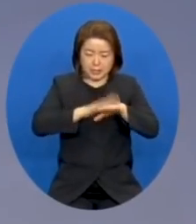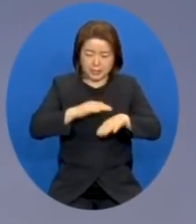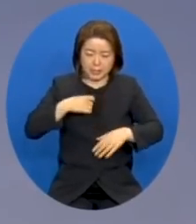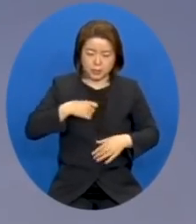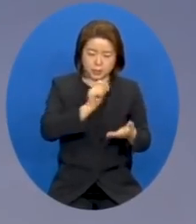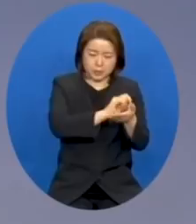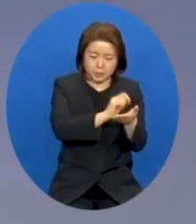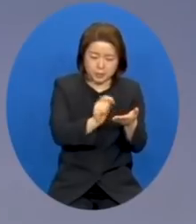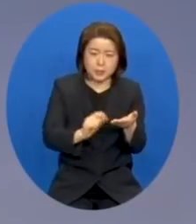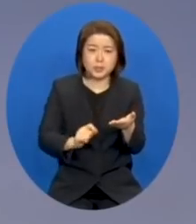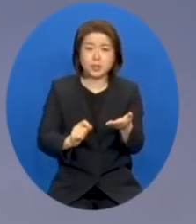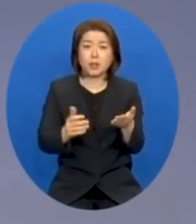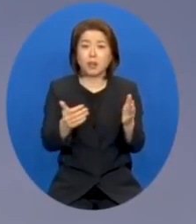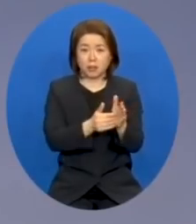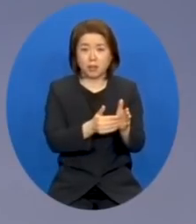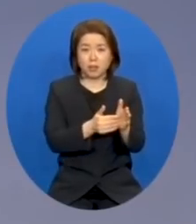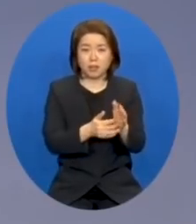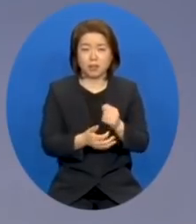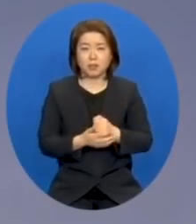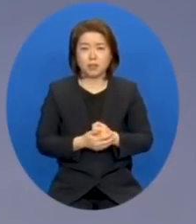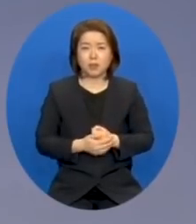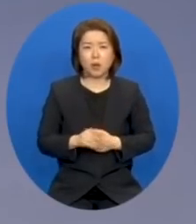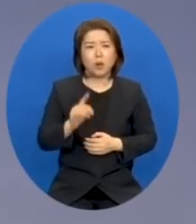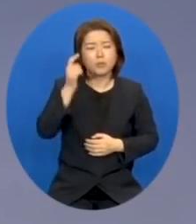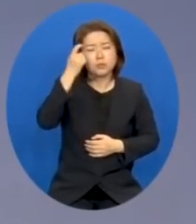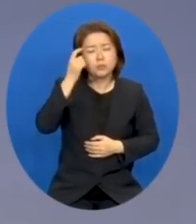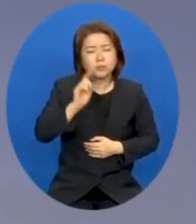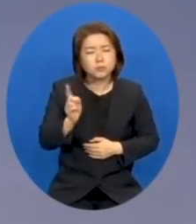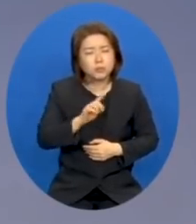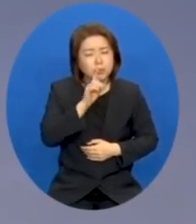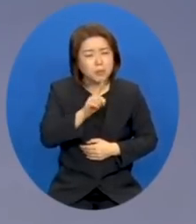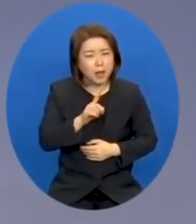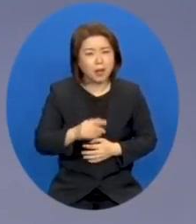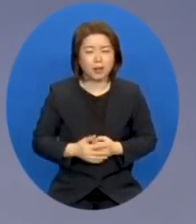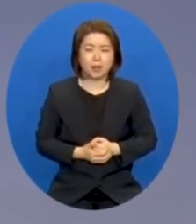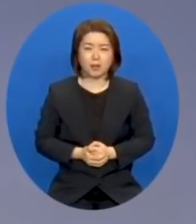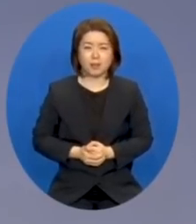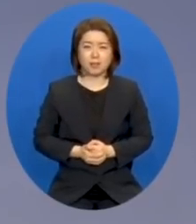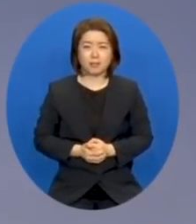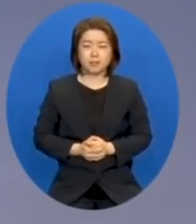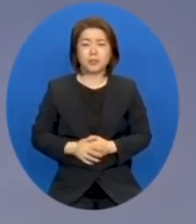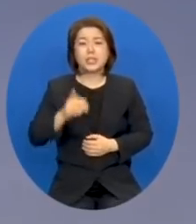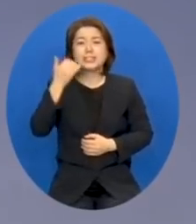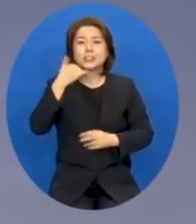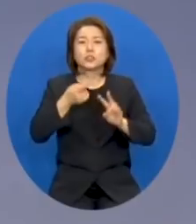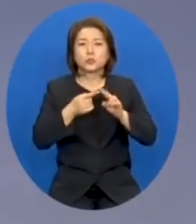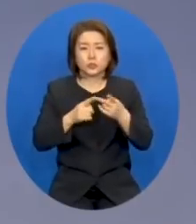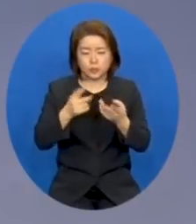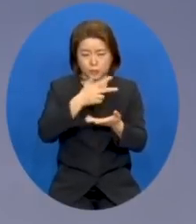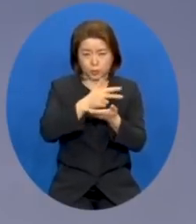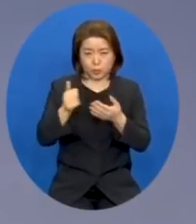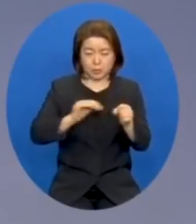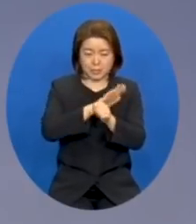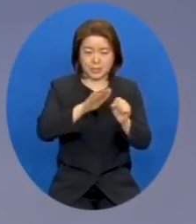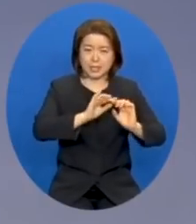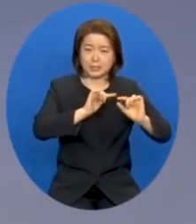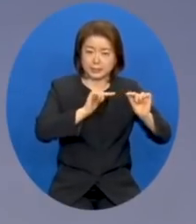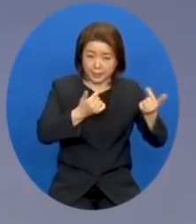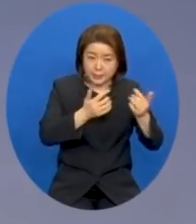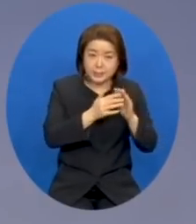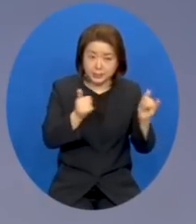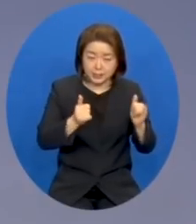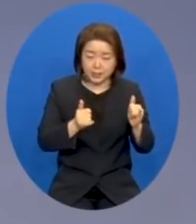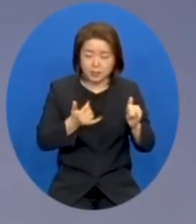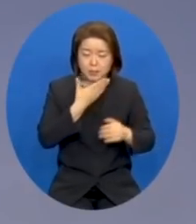친필로 썼다는 겁니다 2집 무슨 말을 한 거지요 누구든지 주님을 사랑하지 않는